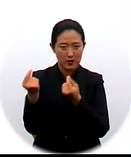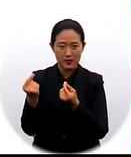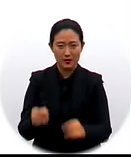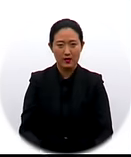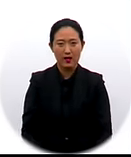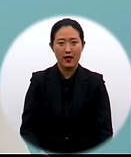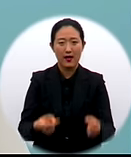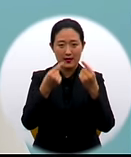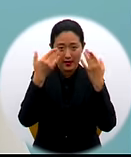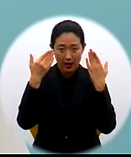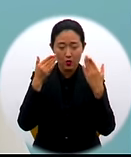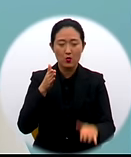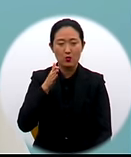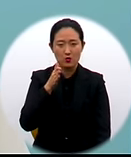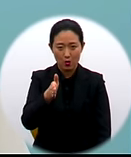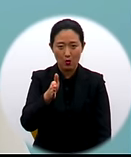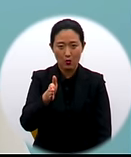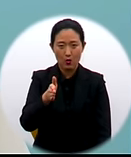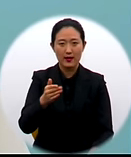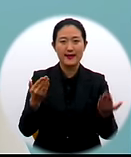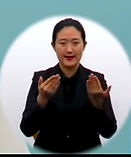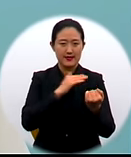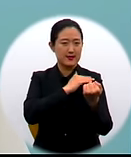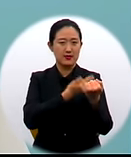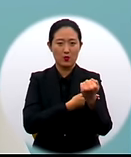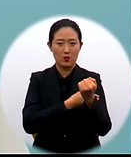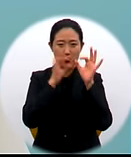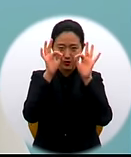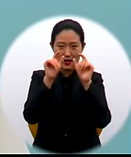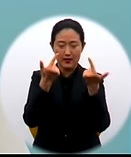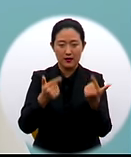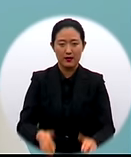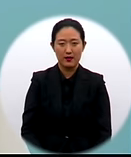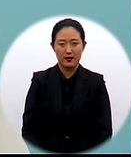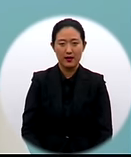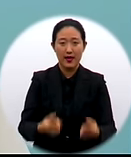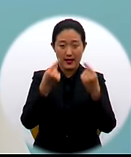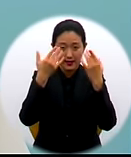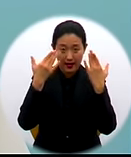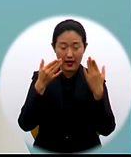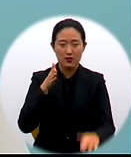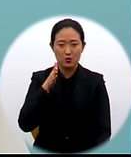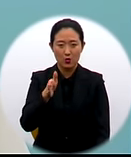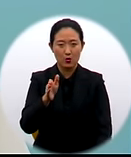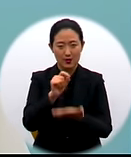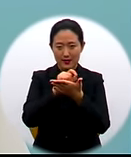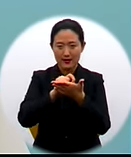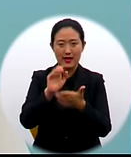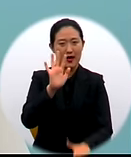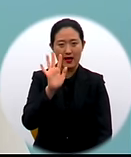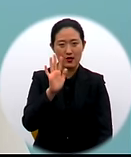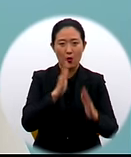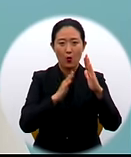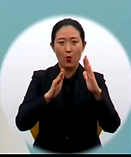가족관계 이런 걸 보지 않는 건데, 기업, 공공기업 모두 다 블라인드 채용을 하고 있는데요. 이들은 대학이나 전공도